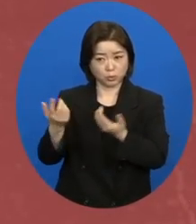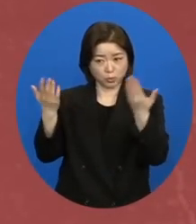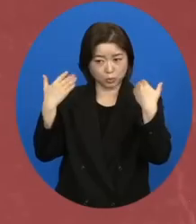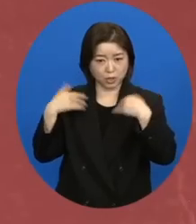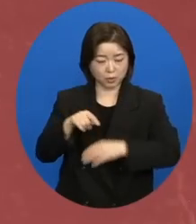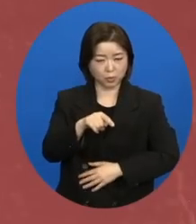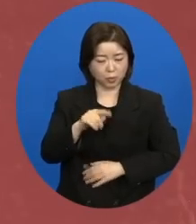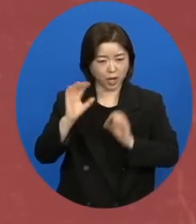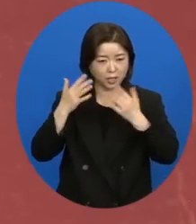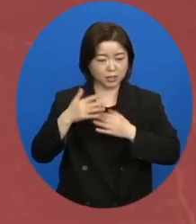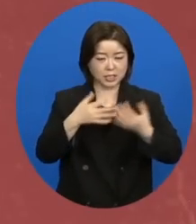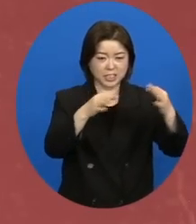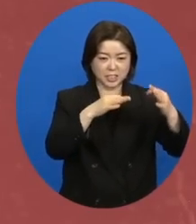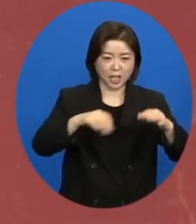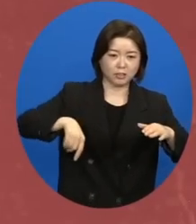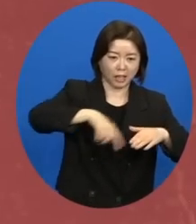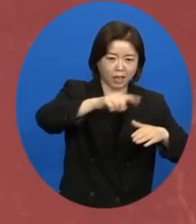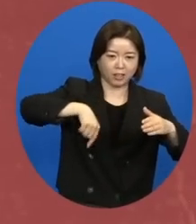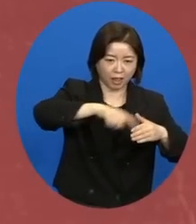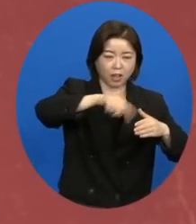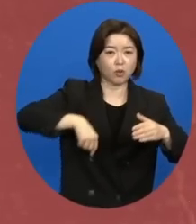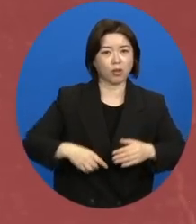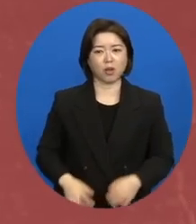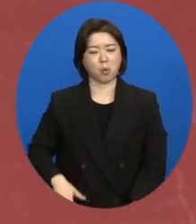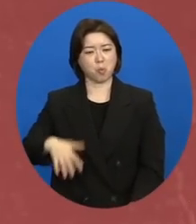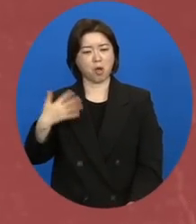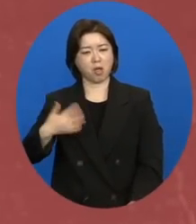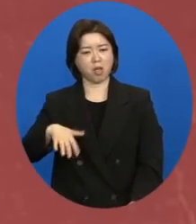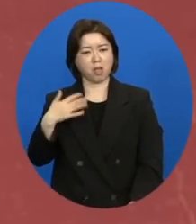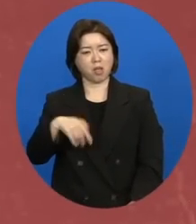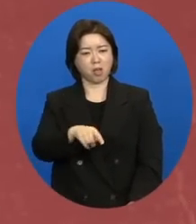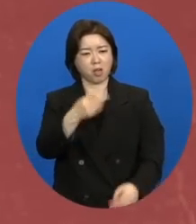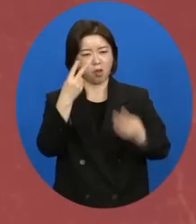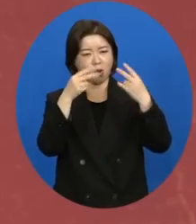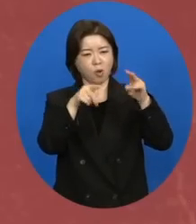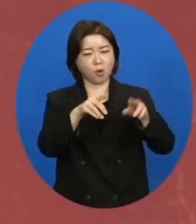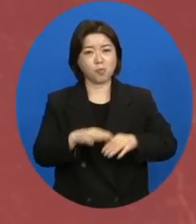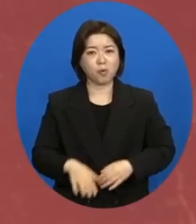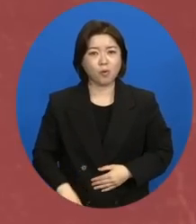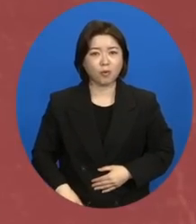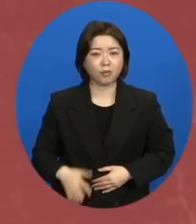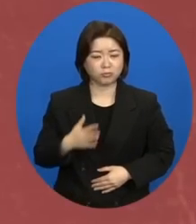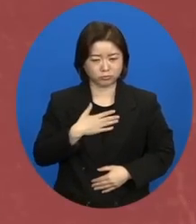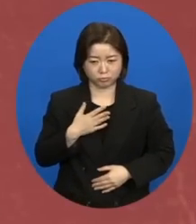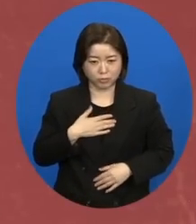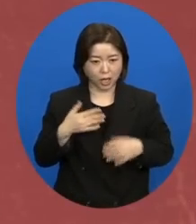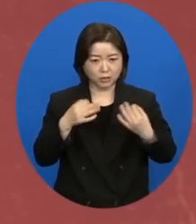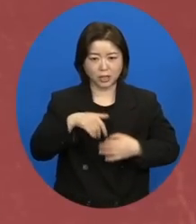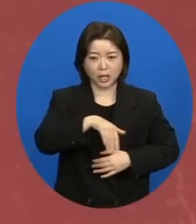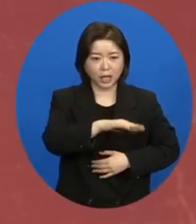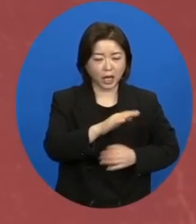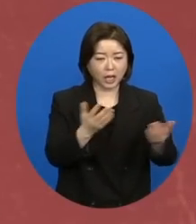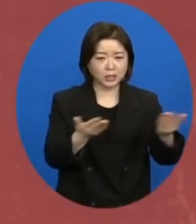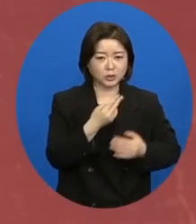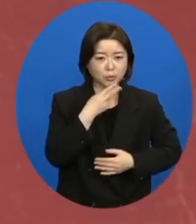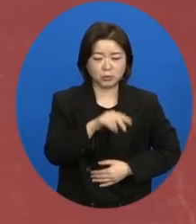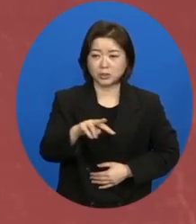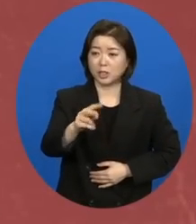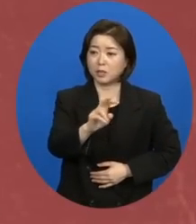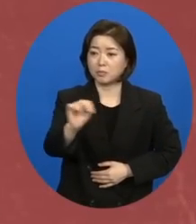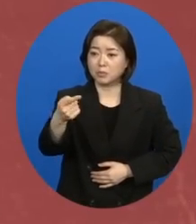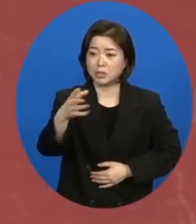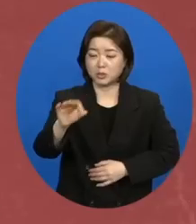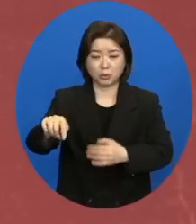매일 들락날락거려요. 야, 대단하다. 우린 은행에 갈 일이 없는데 미동 초등학교 애들은